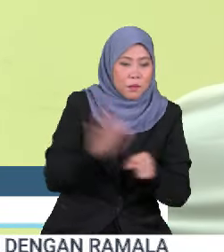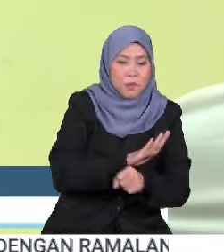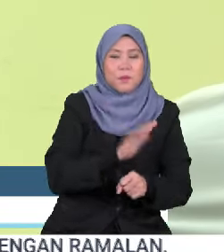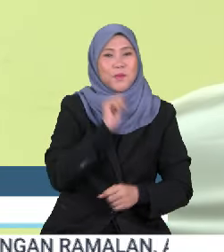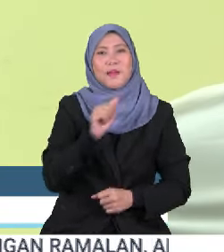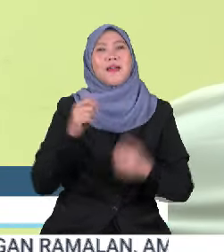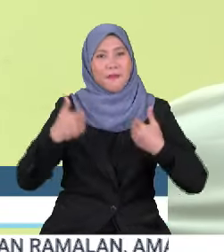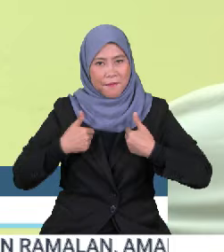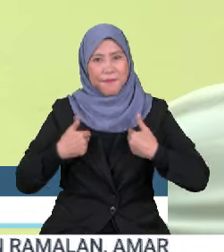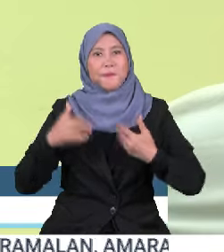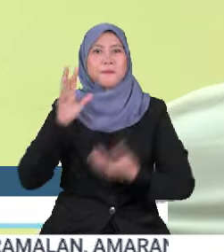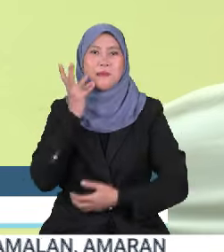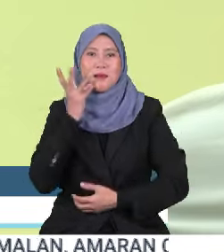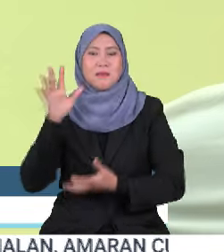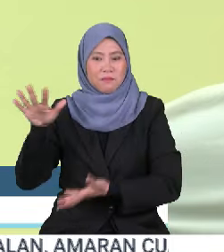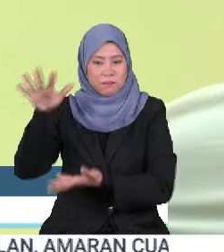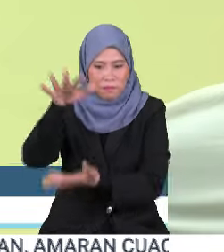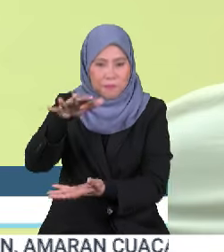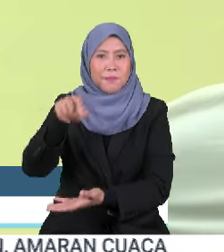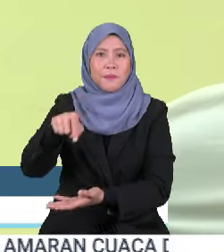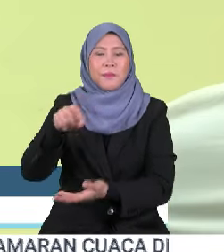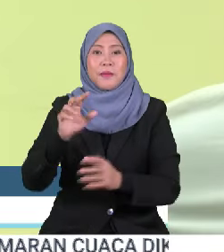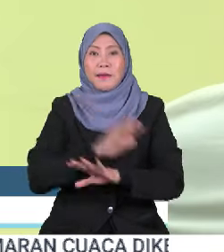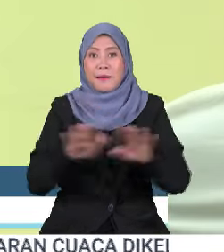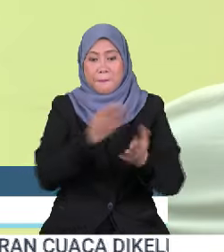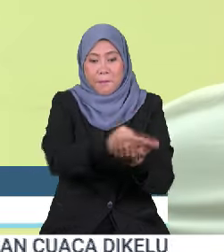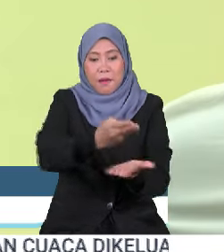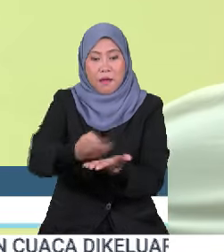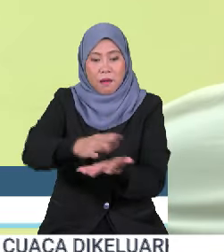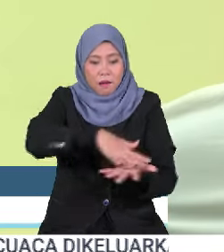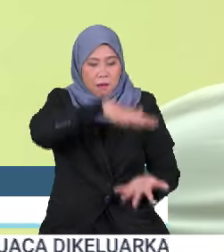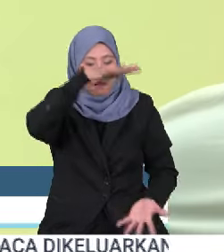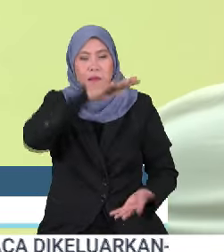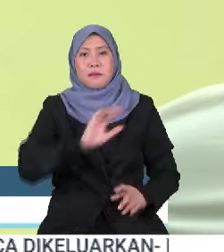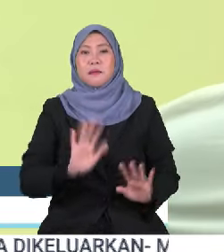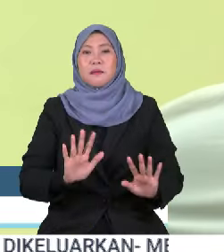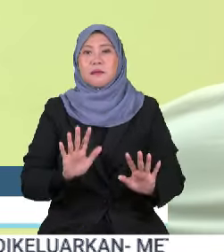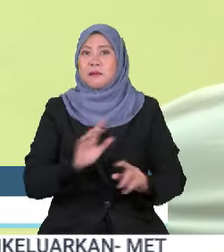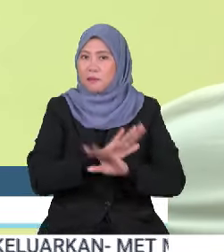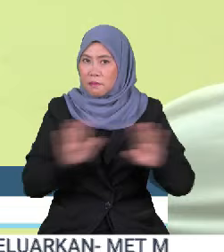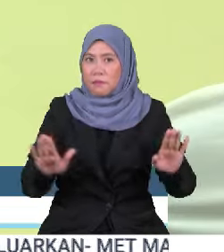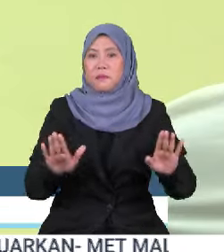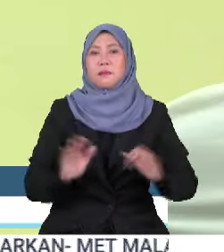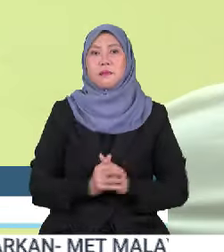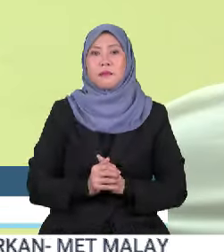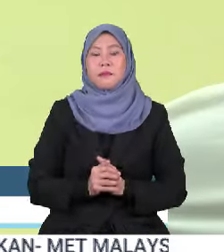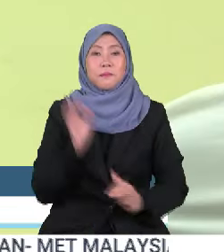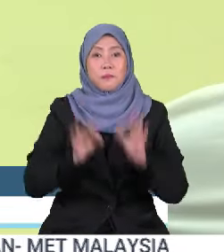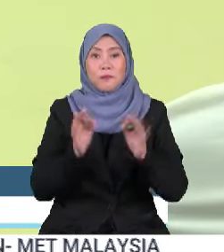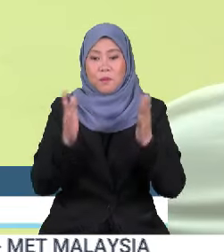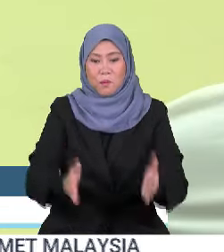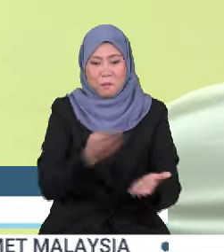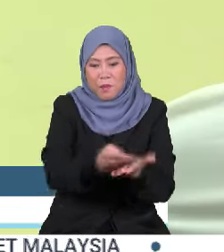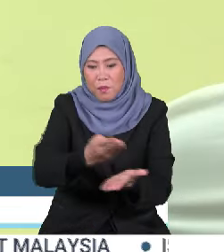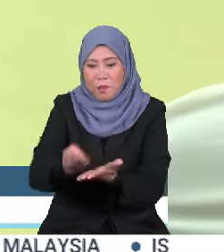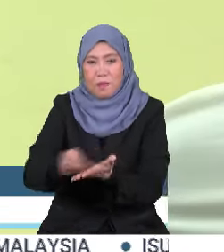tu ada dan kita harap tidak berlaku panic buying lah. Bila orang panik tu dia dia